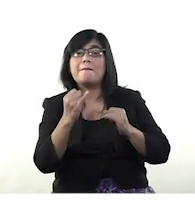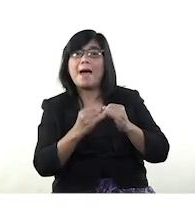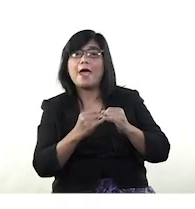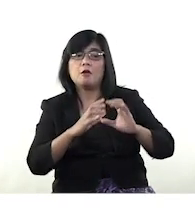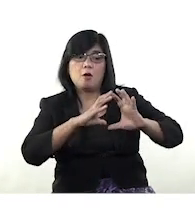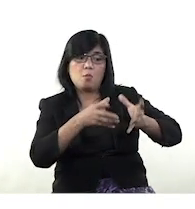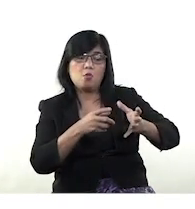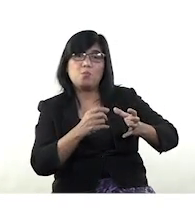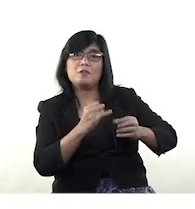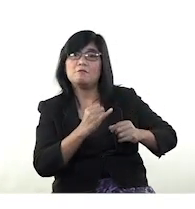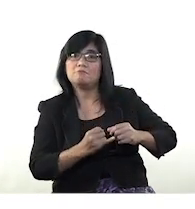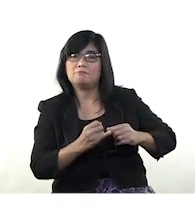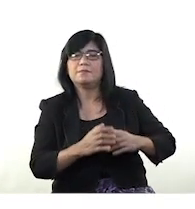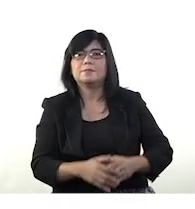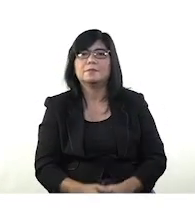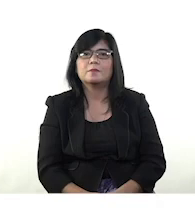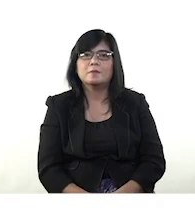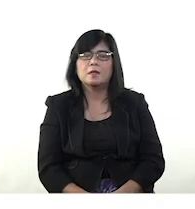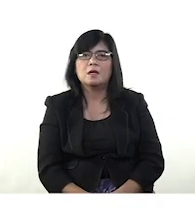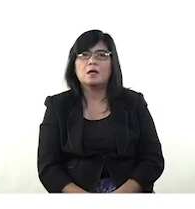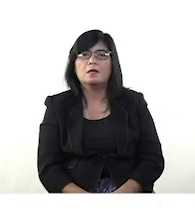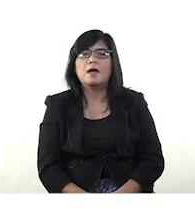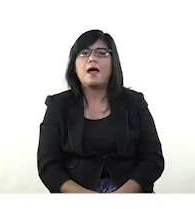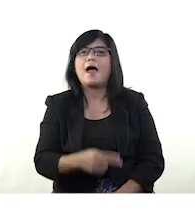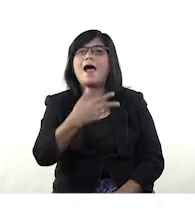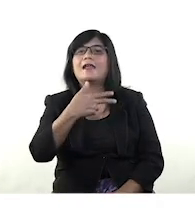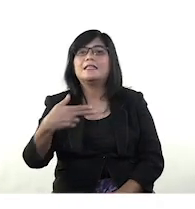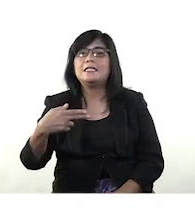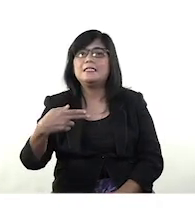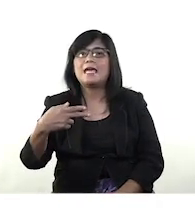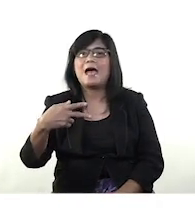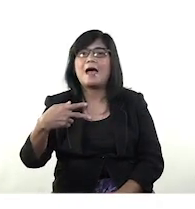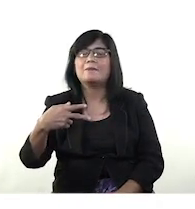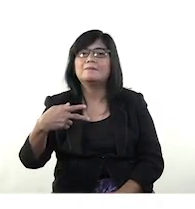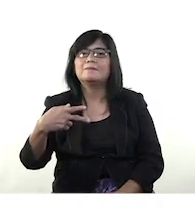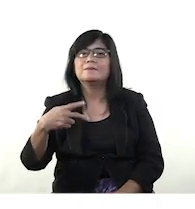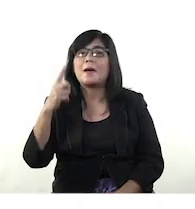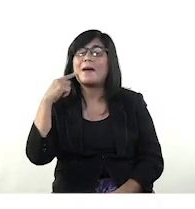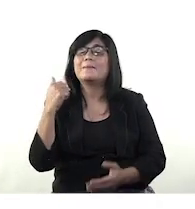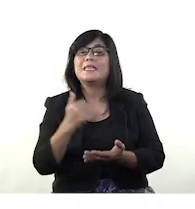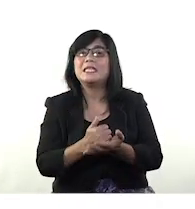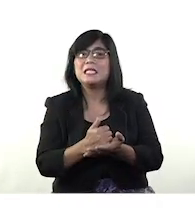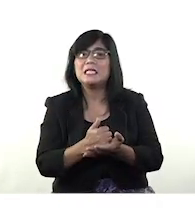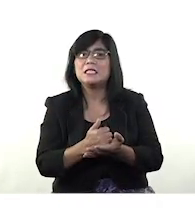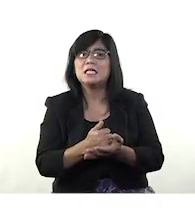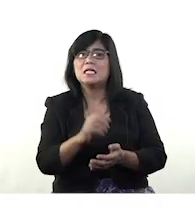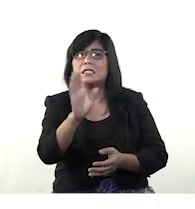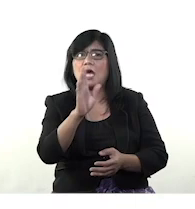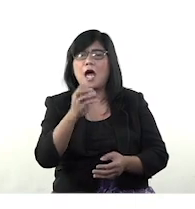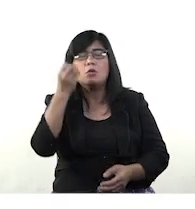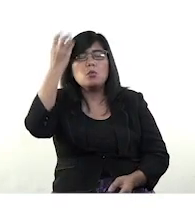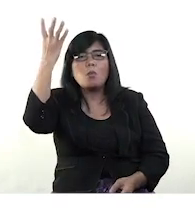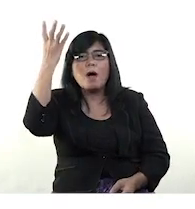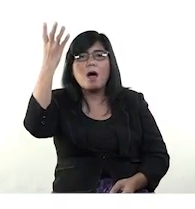apa eh salah satu tugas gak jadi Herza Man yang paling penting juga adalah yang tidak boleh kita abaikan